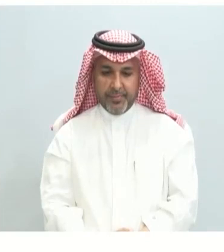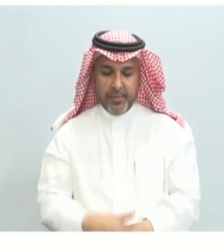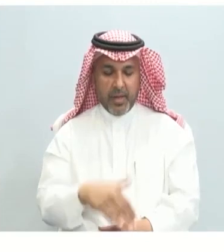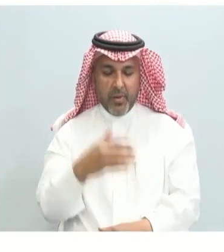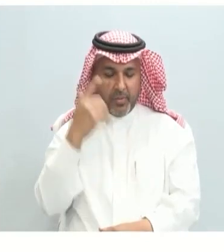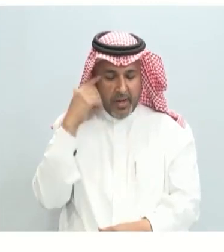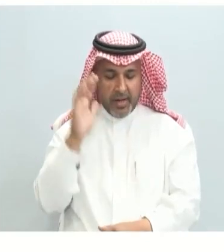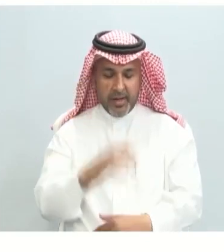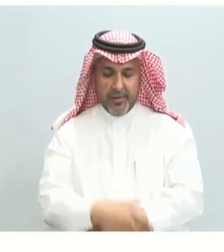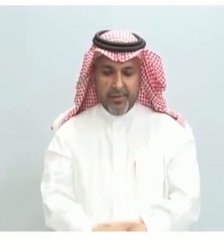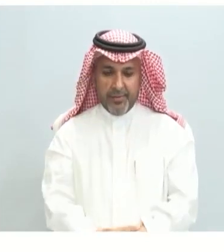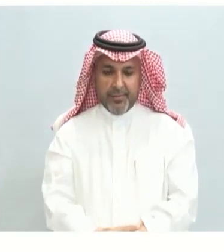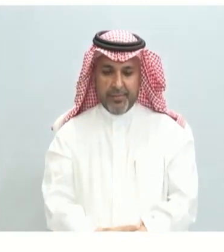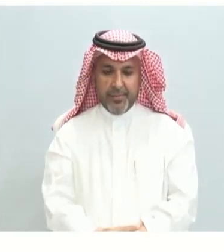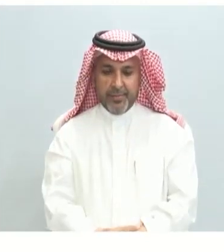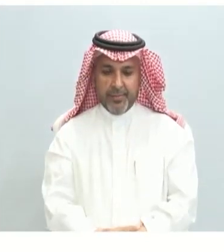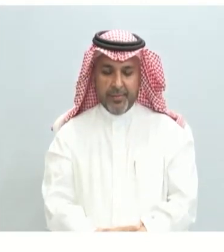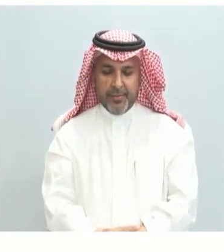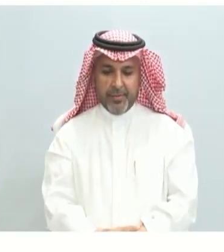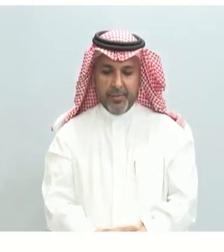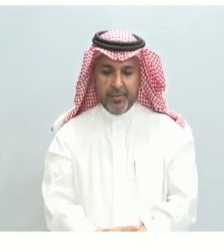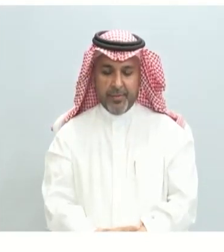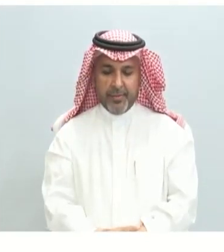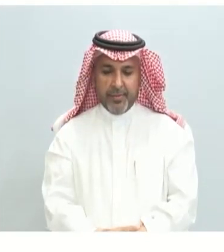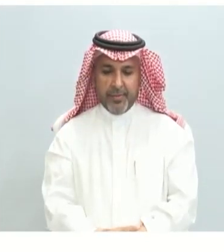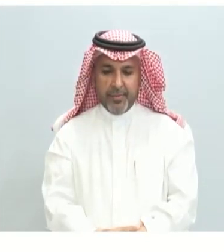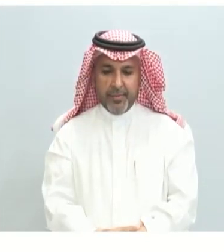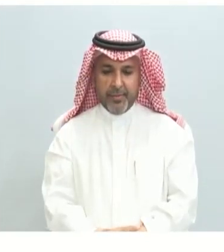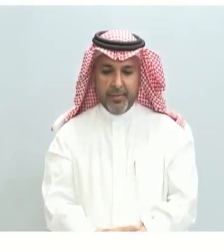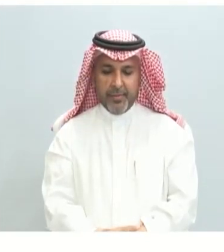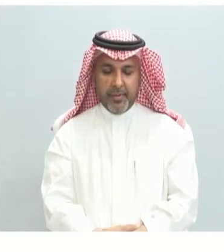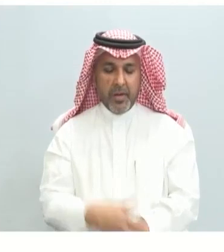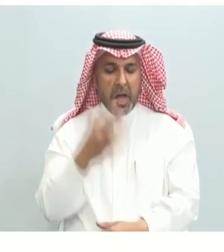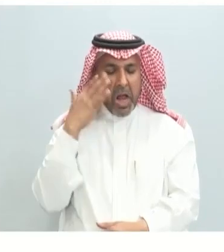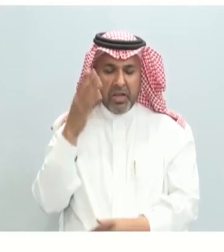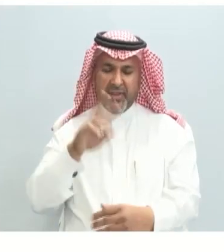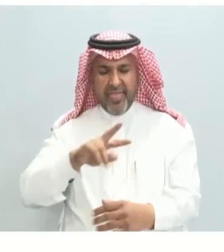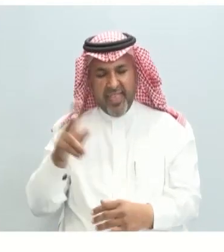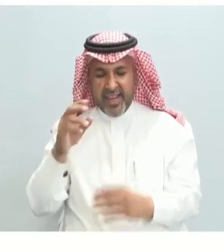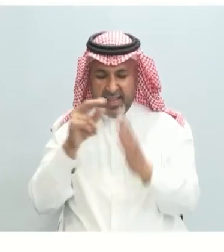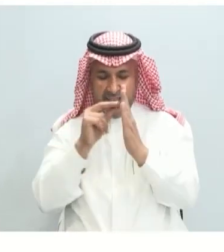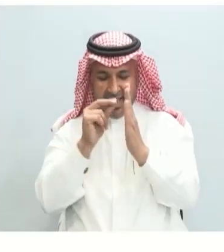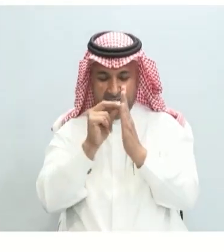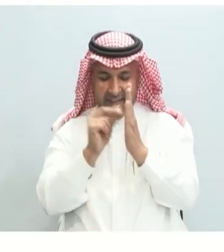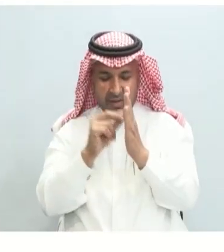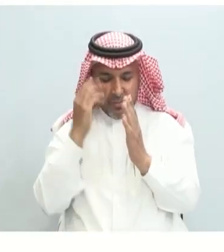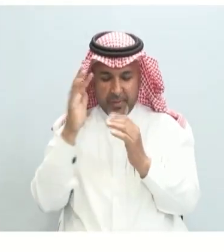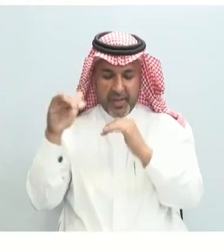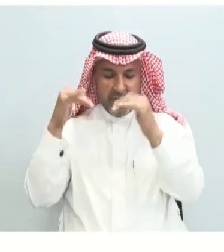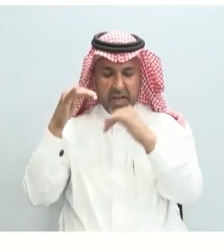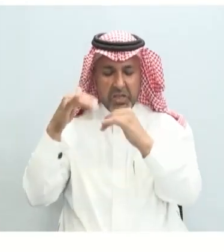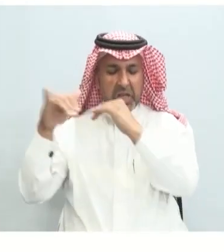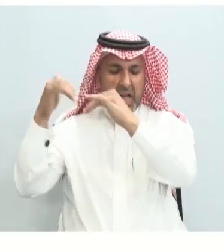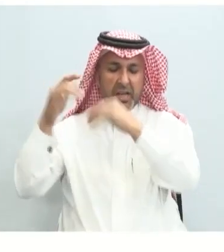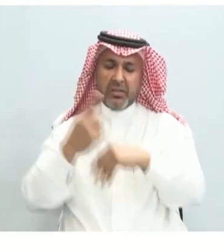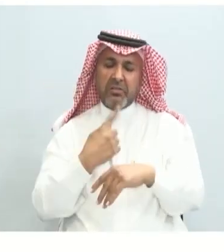الجيوب اني اقول والله ساين الزاويه ب على الضلع ي يساوي ساين الزاويه اي على الا a واطلع نفس الزاويه اما هذه يفضل اني